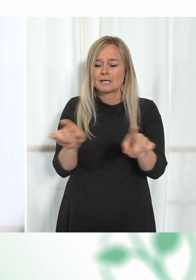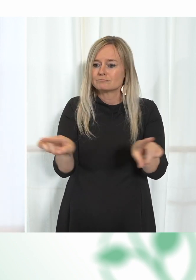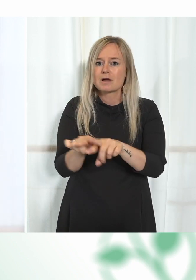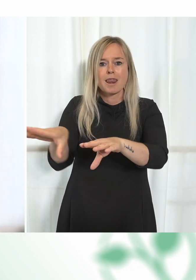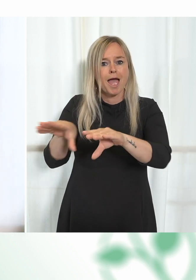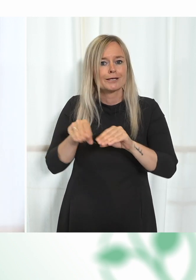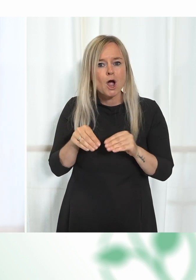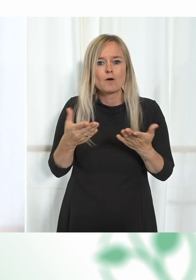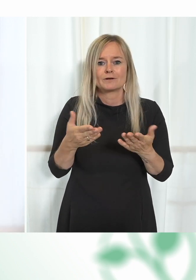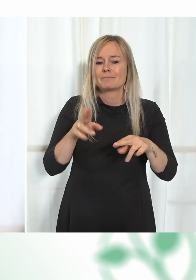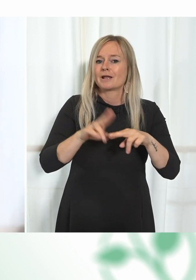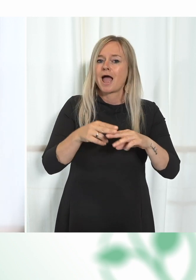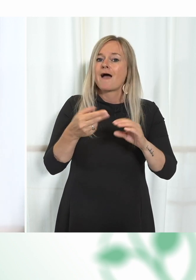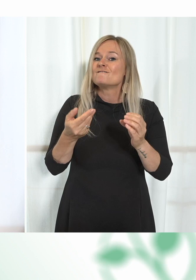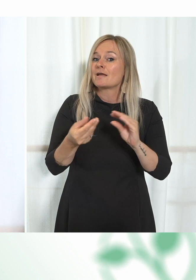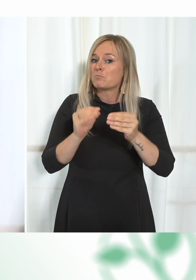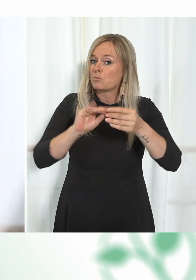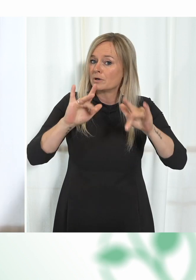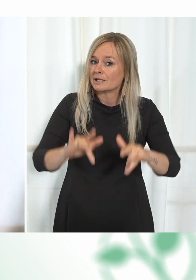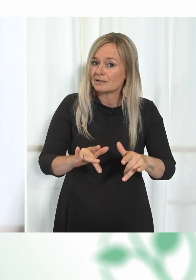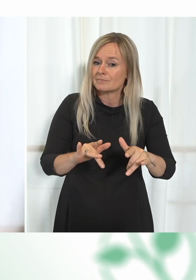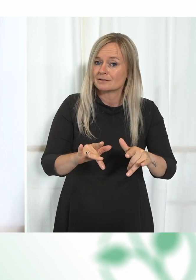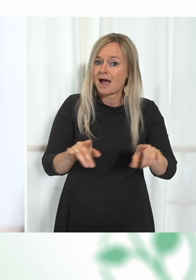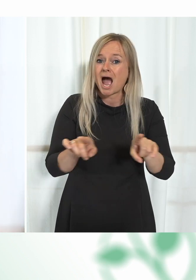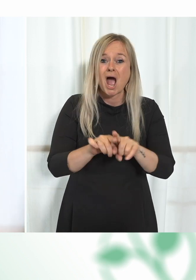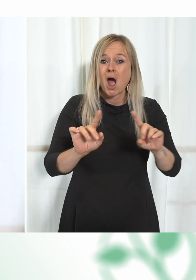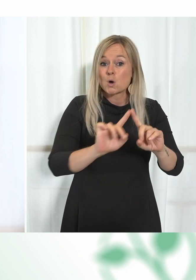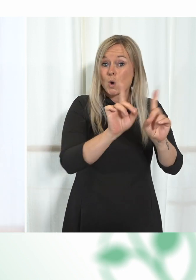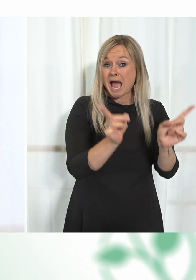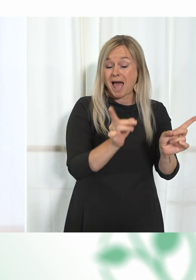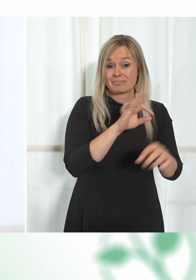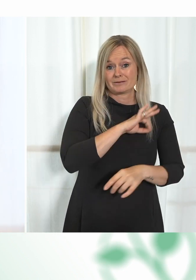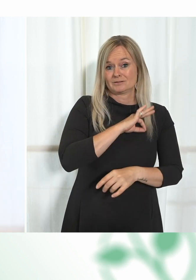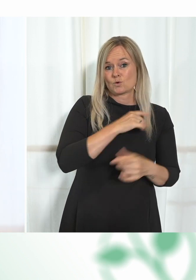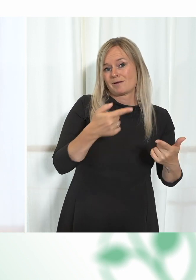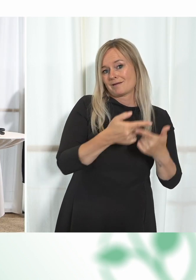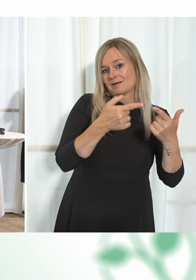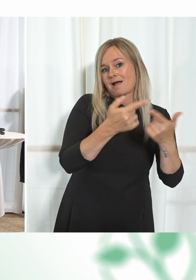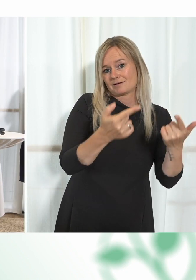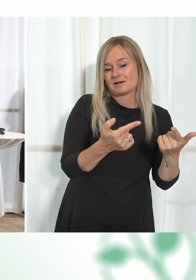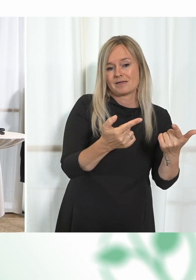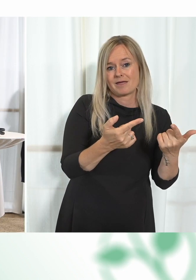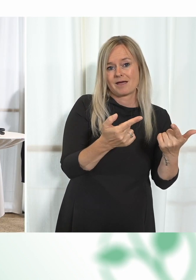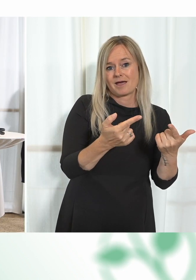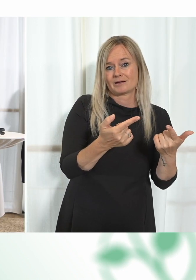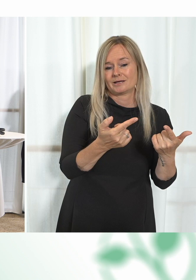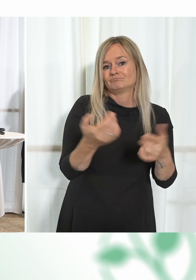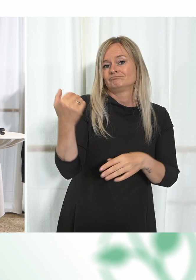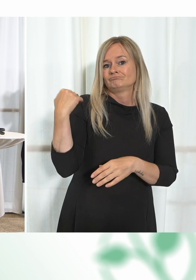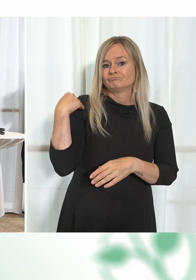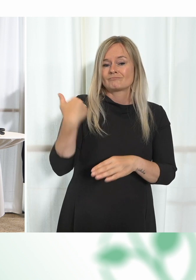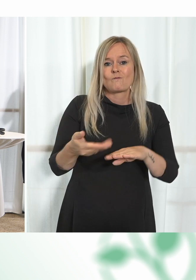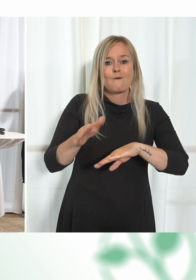Wenn es Schwierigkeiten gibt, erklärt es auch den anderen Kollegen. Und das war einfach immer das Wichtigste für uns, dass wir